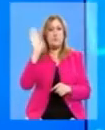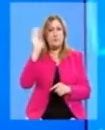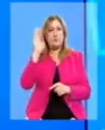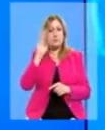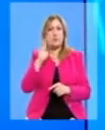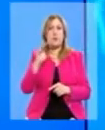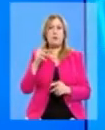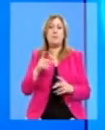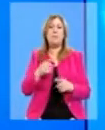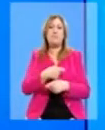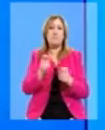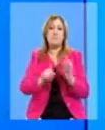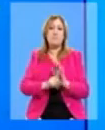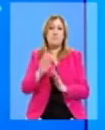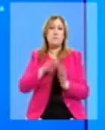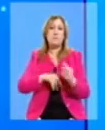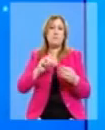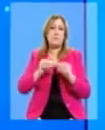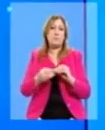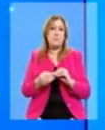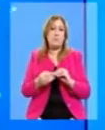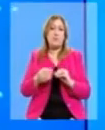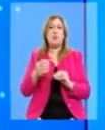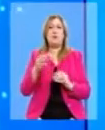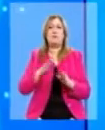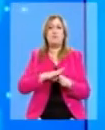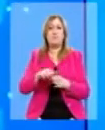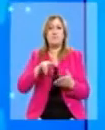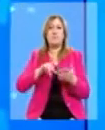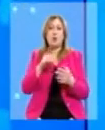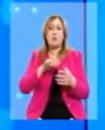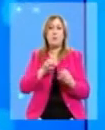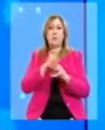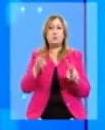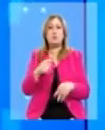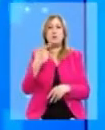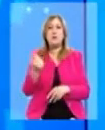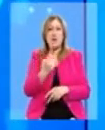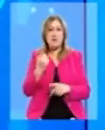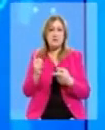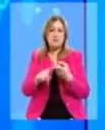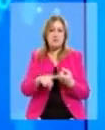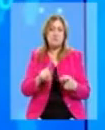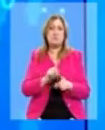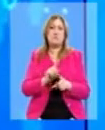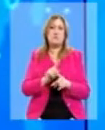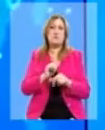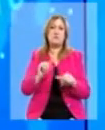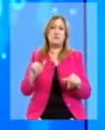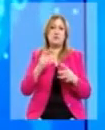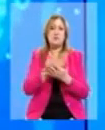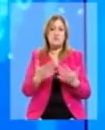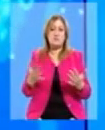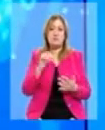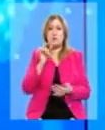водой, подавать которую будут без перебоев. Реализует в районе проект по обеспечению газом. О развитии сферы инфраструктуры в Костанайском